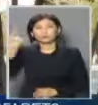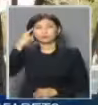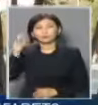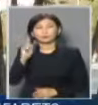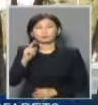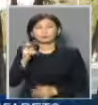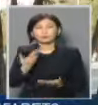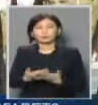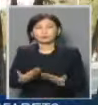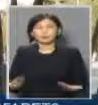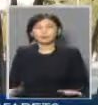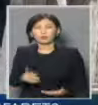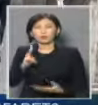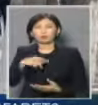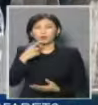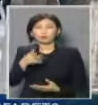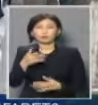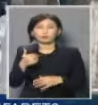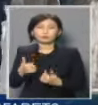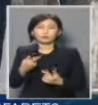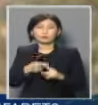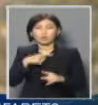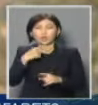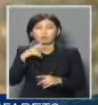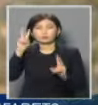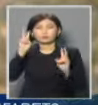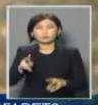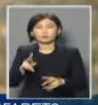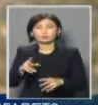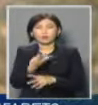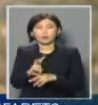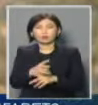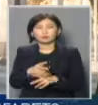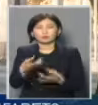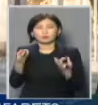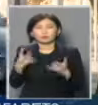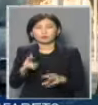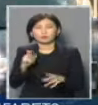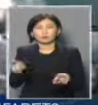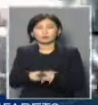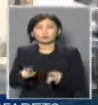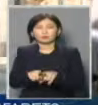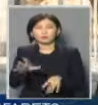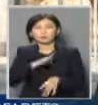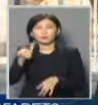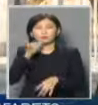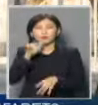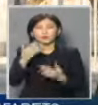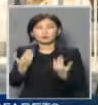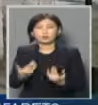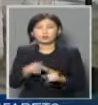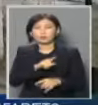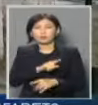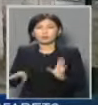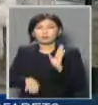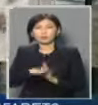Кто-то из жителей нахваливал электронные сигареты, а кто-то выражал мысли, что по вредности они не уступают табаку. На электронные сигареты сейчас